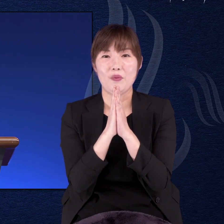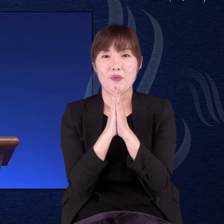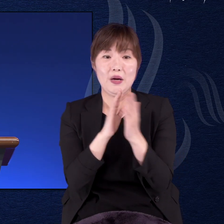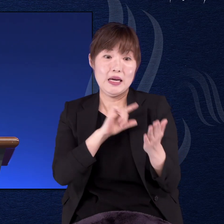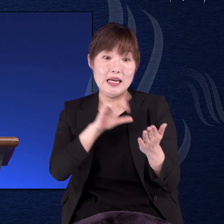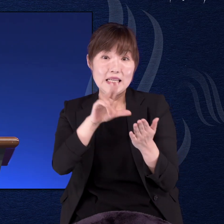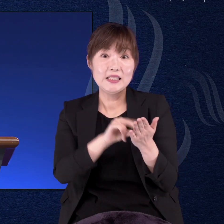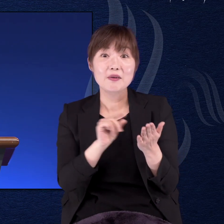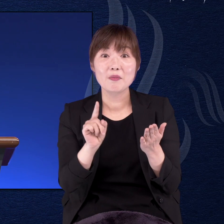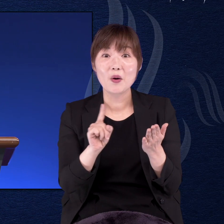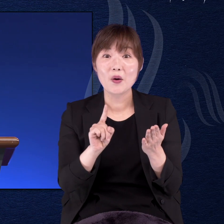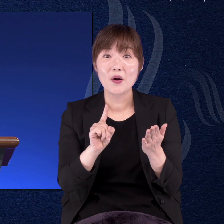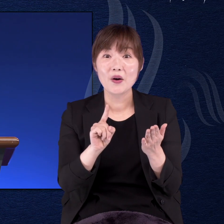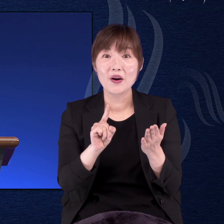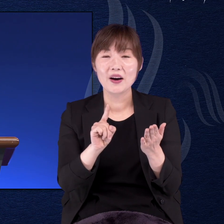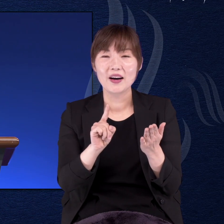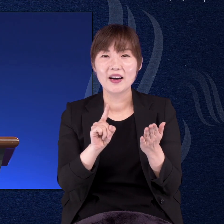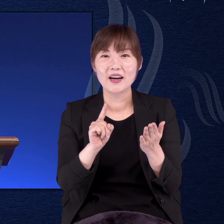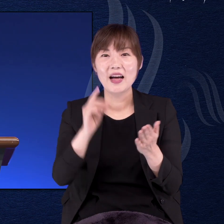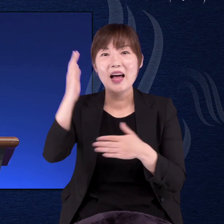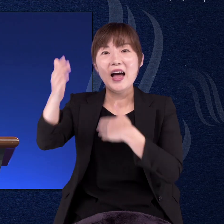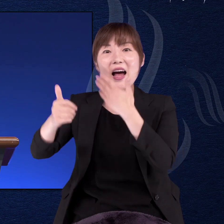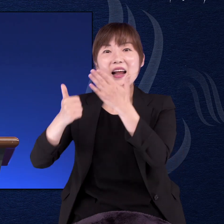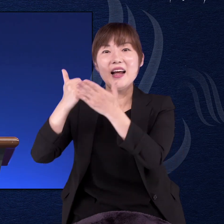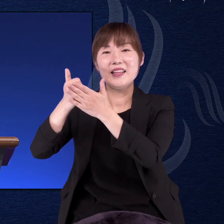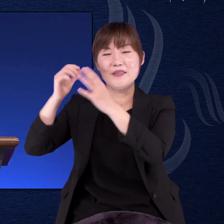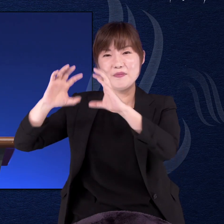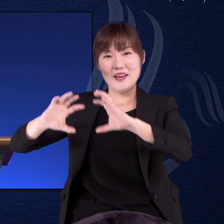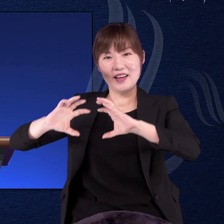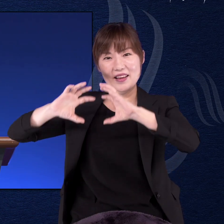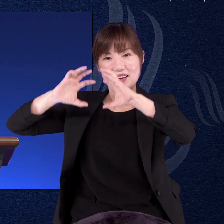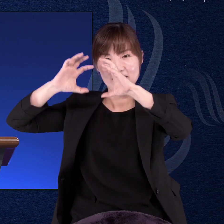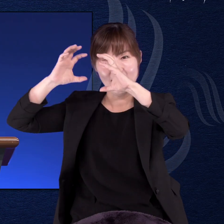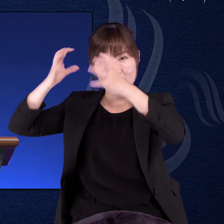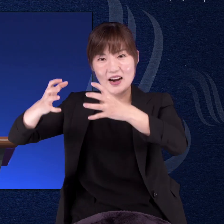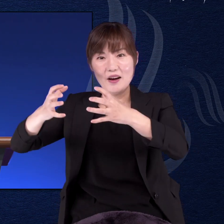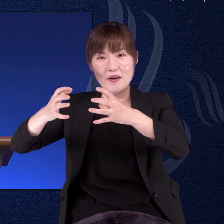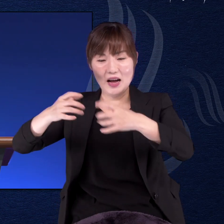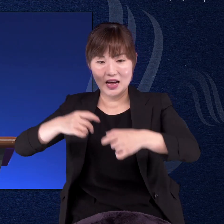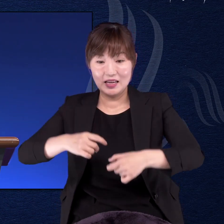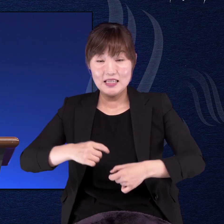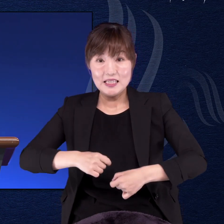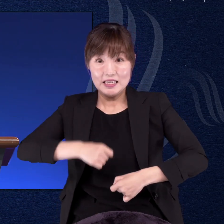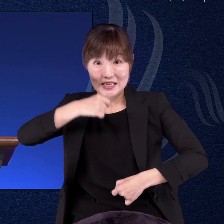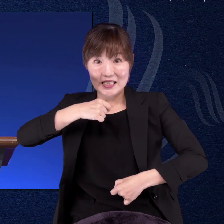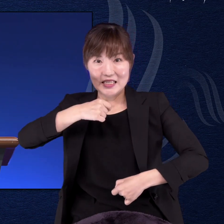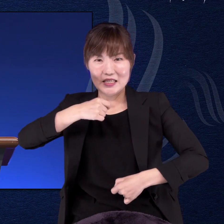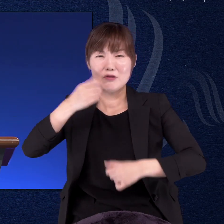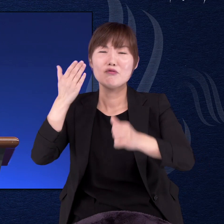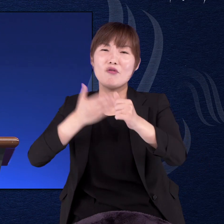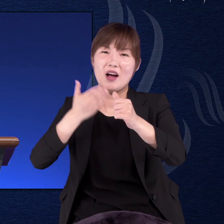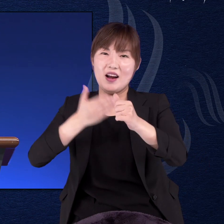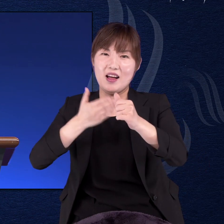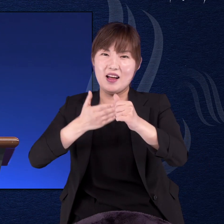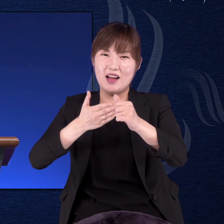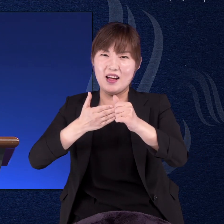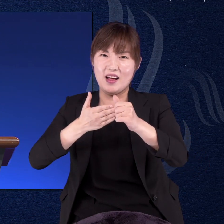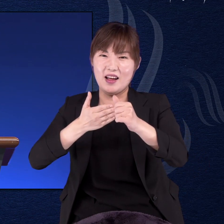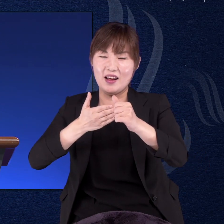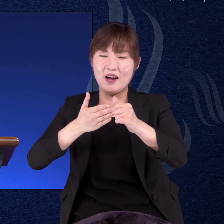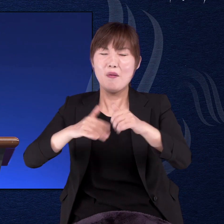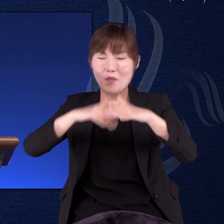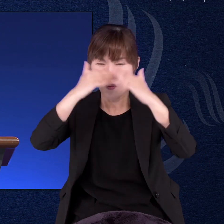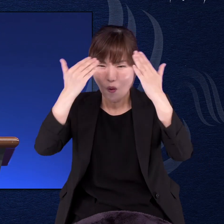먼저 그의 나라와 그의 의를 구하라. 그리하면 이 모든 것을 너희에게